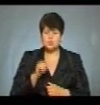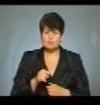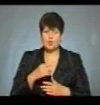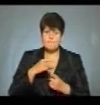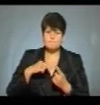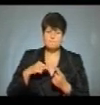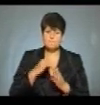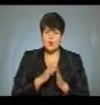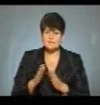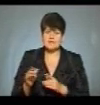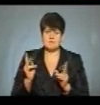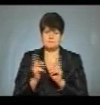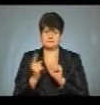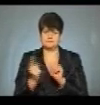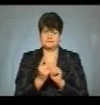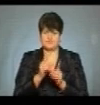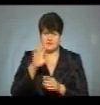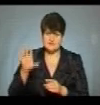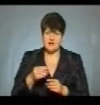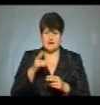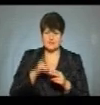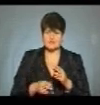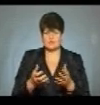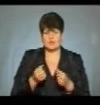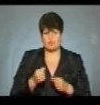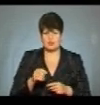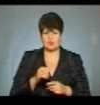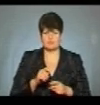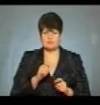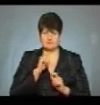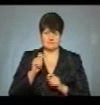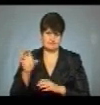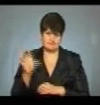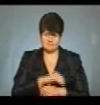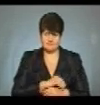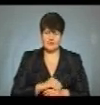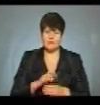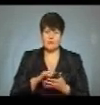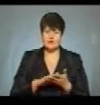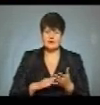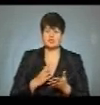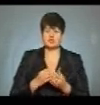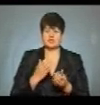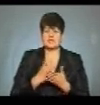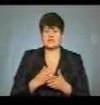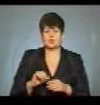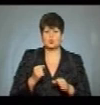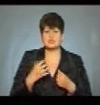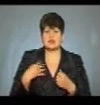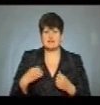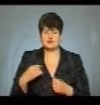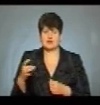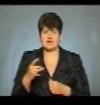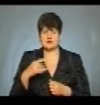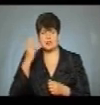системі кожен з кожним і просто всі в кінці отримують нагородження. Подальшому по інших вікових групах наші є друзі з Львівської області, з Рівненської